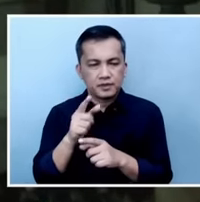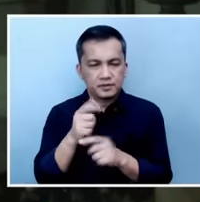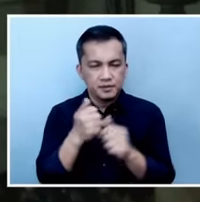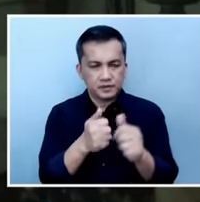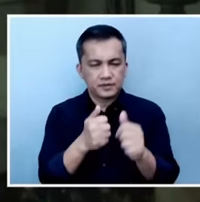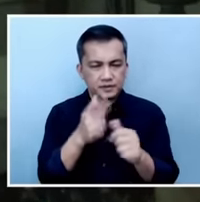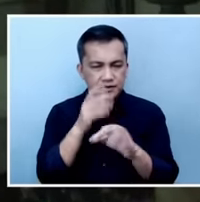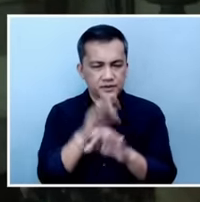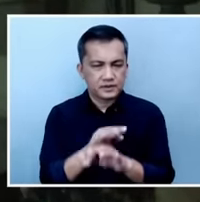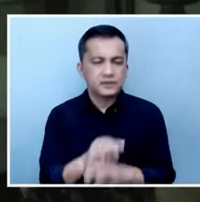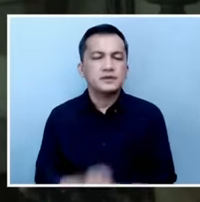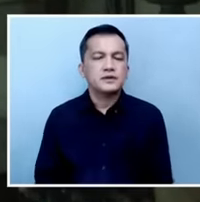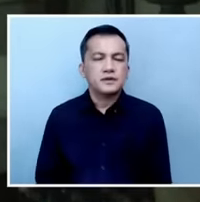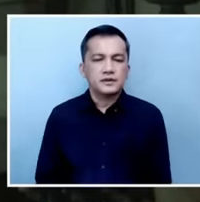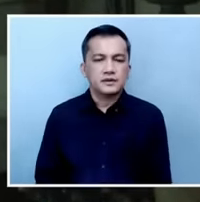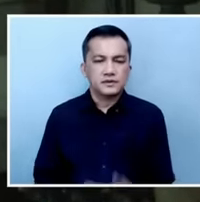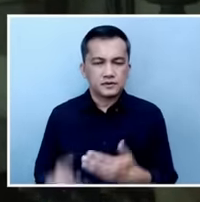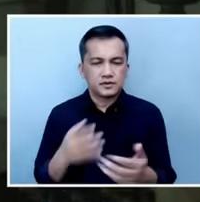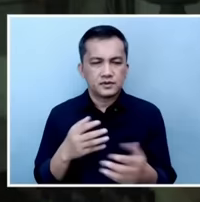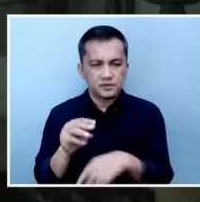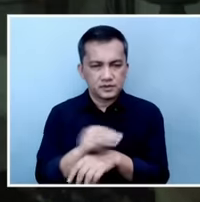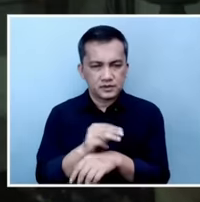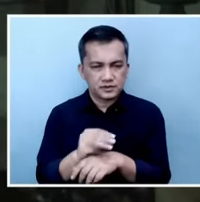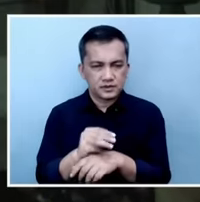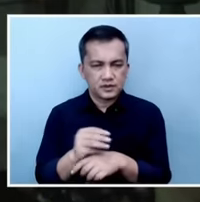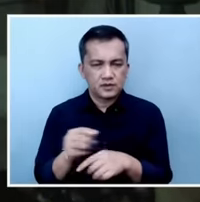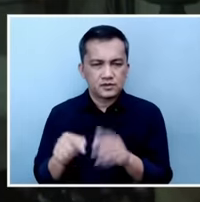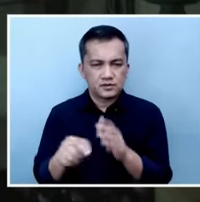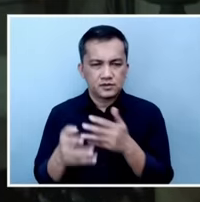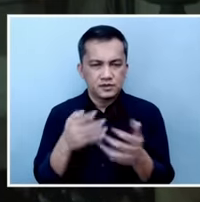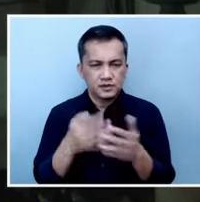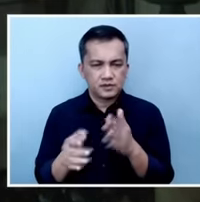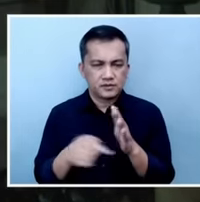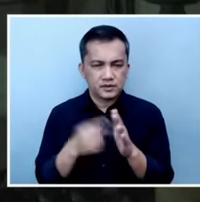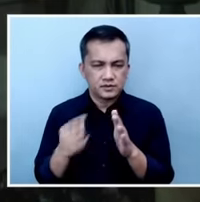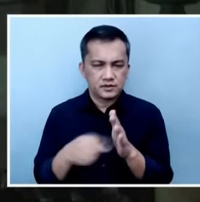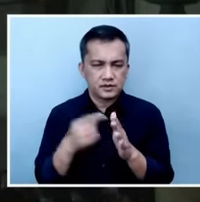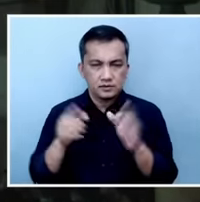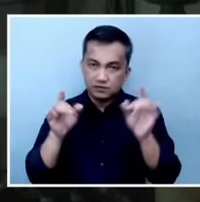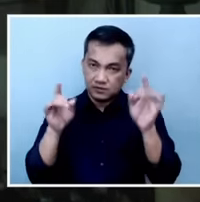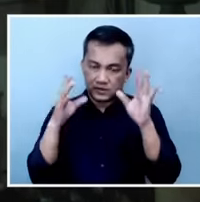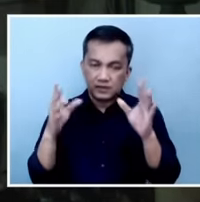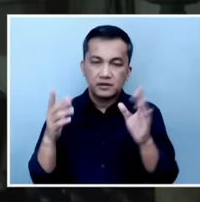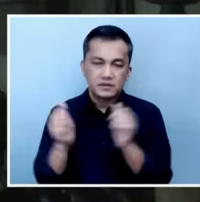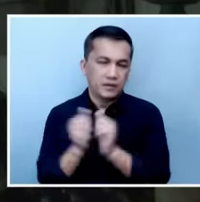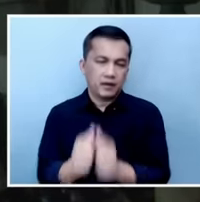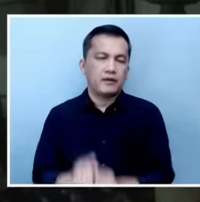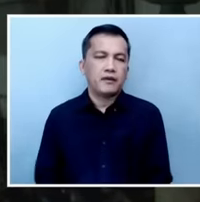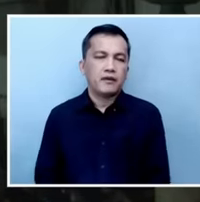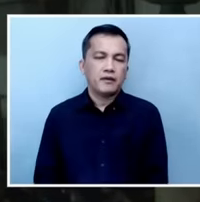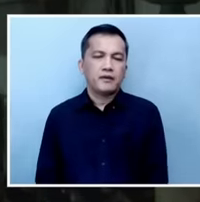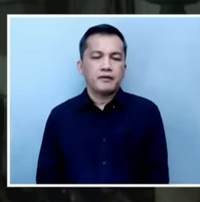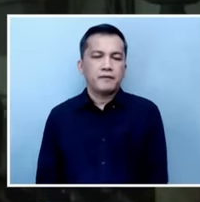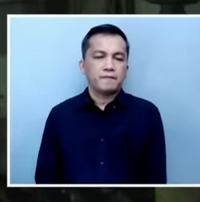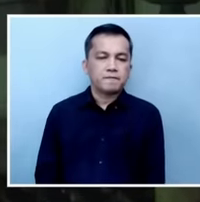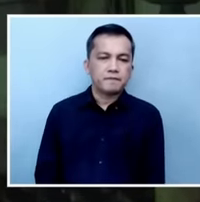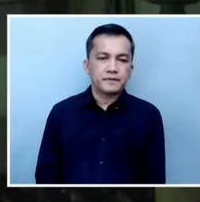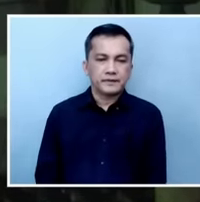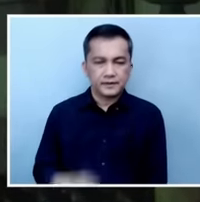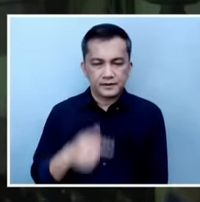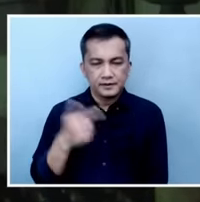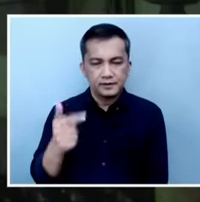misyon. Kahit paminsan, kakambal nito ay peligro. Nagpapatrol, ABS-CBN Chief